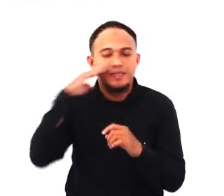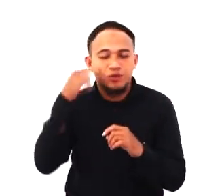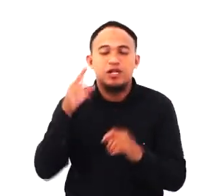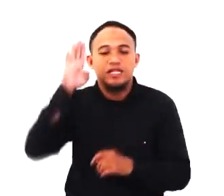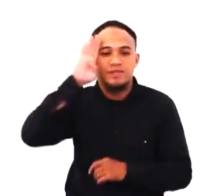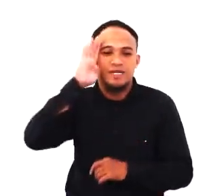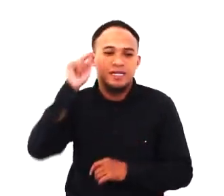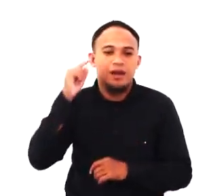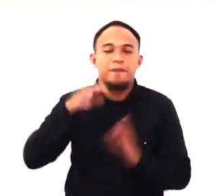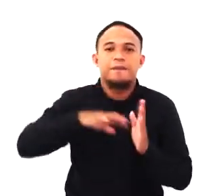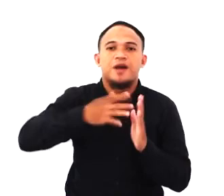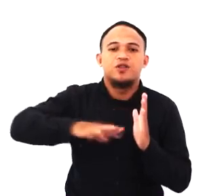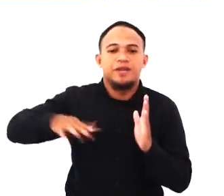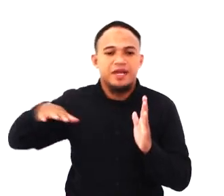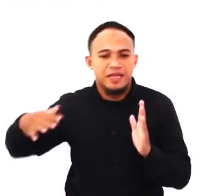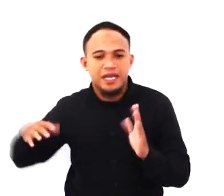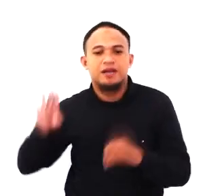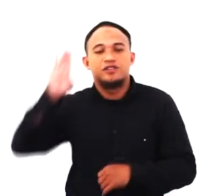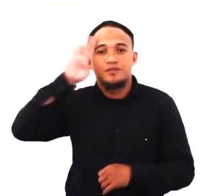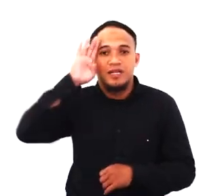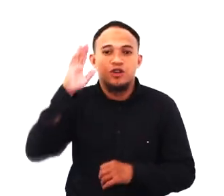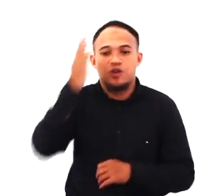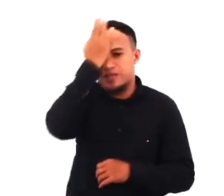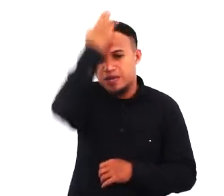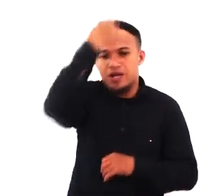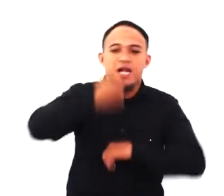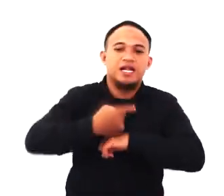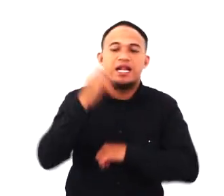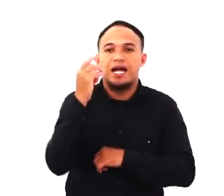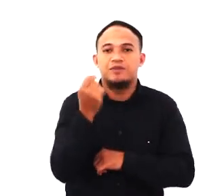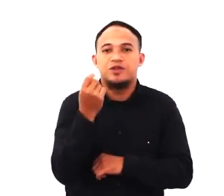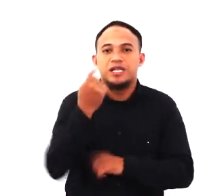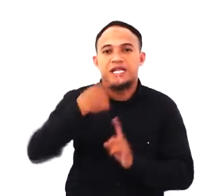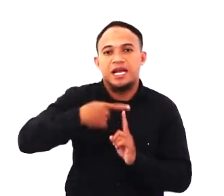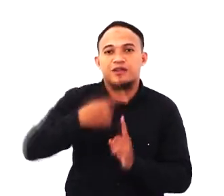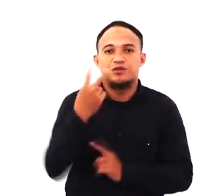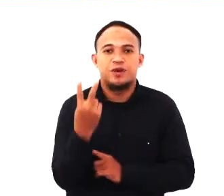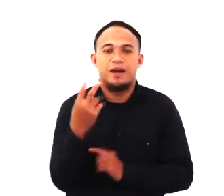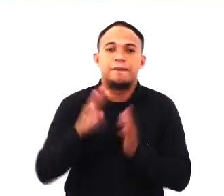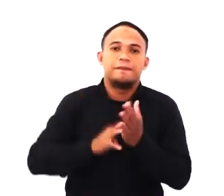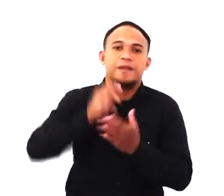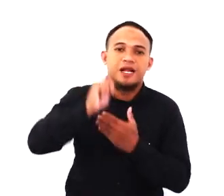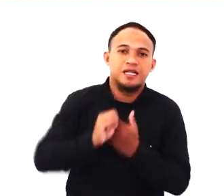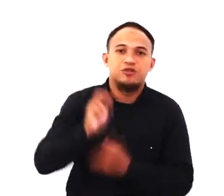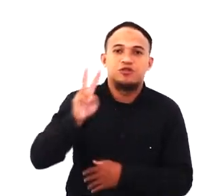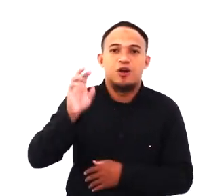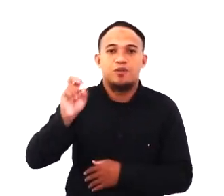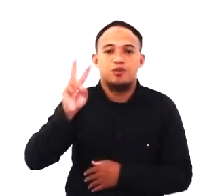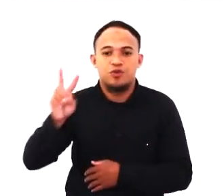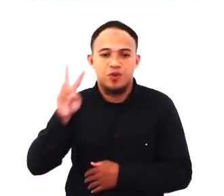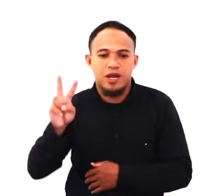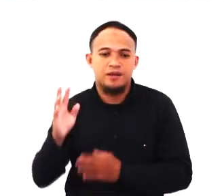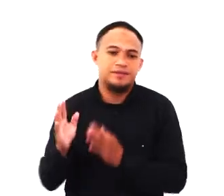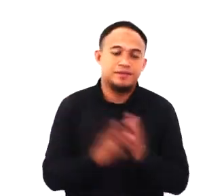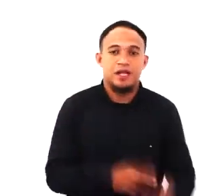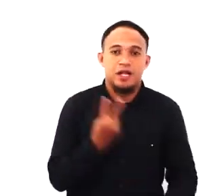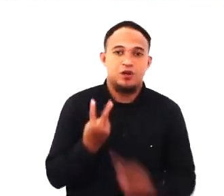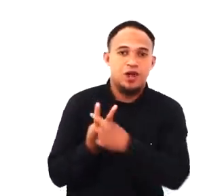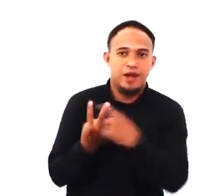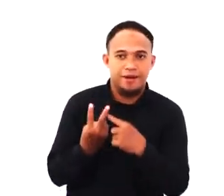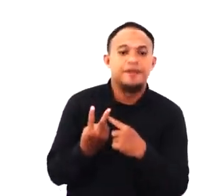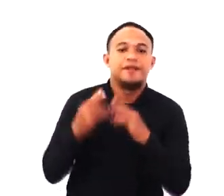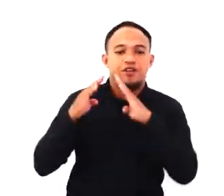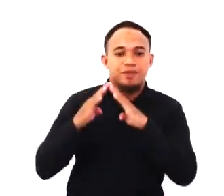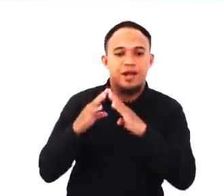Kecamatan Batuda Apantai, Kabupaten Gorontalo pada Rabu 2 Maret 2022. Dua rumah